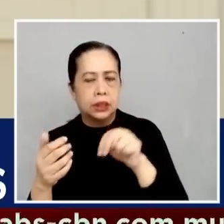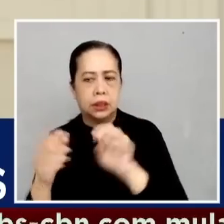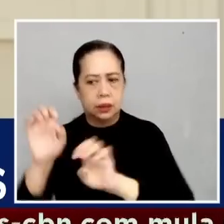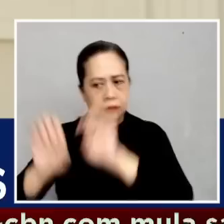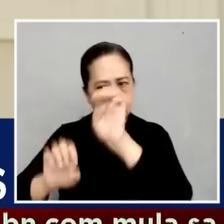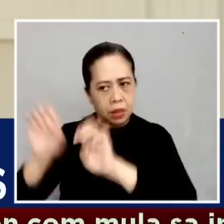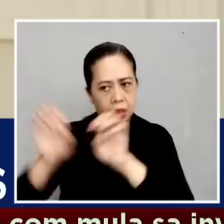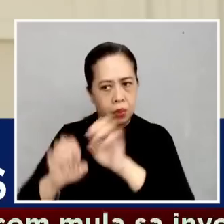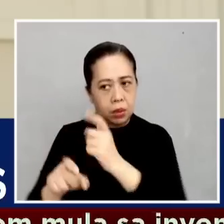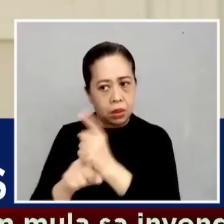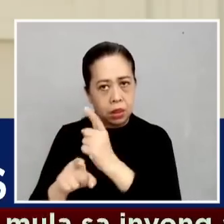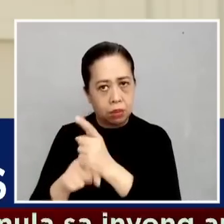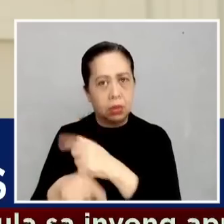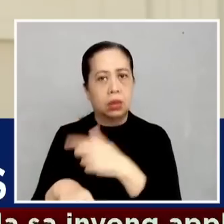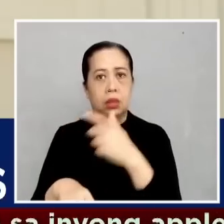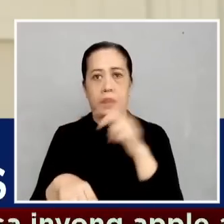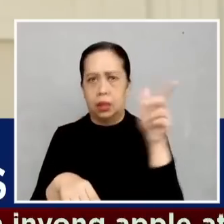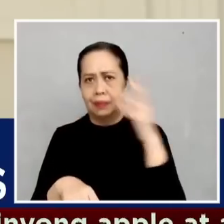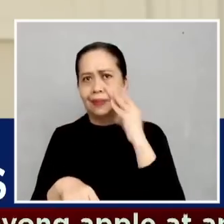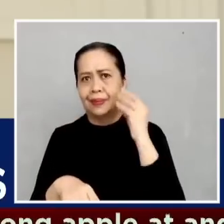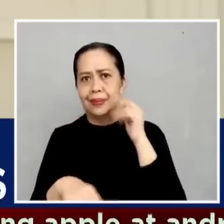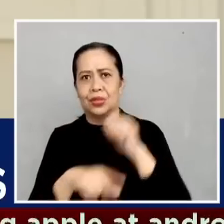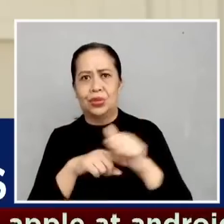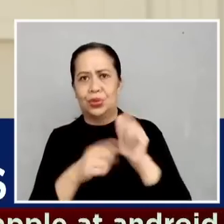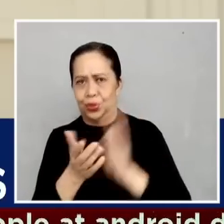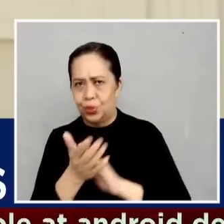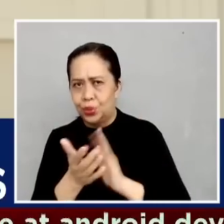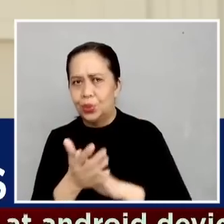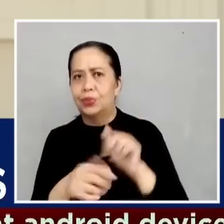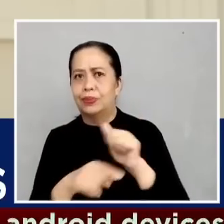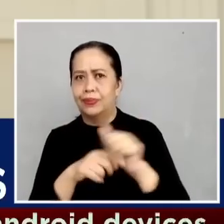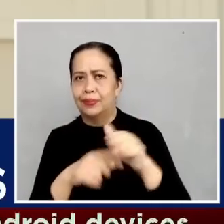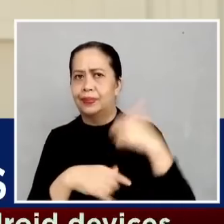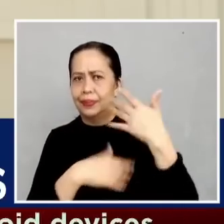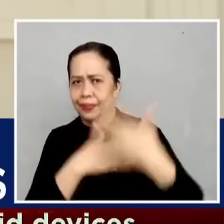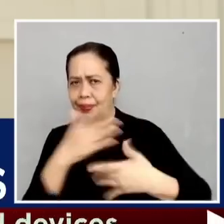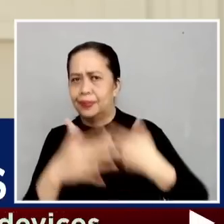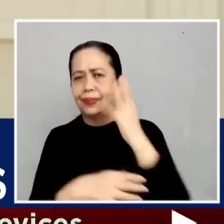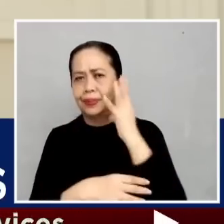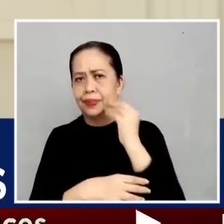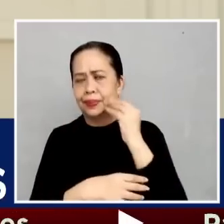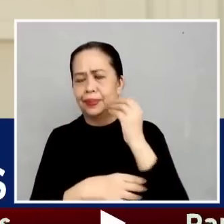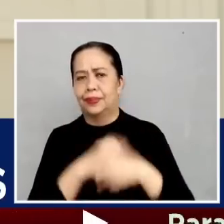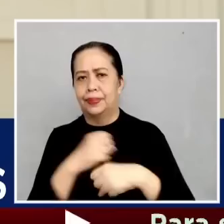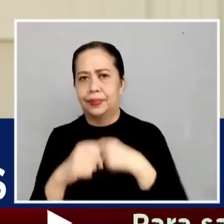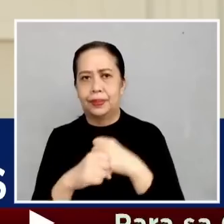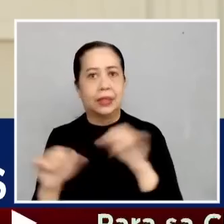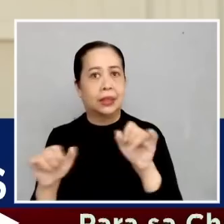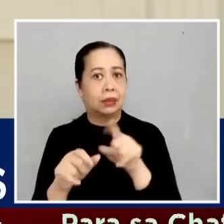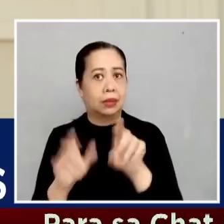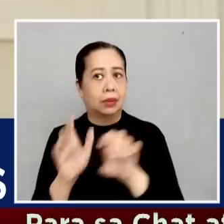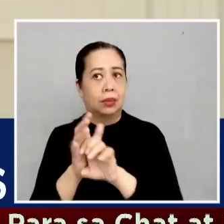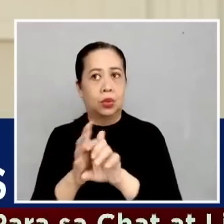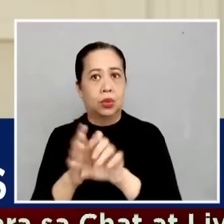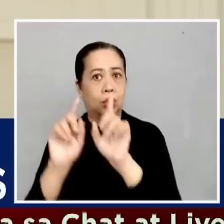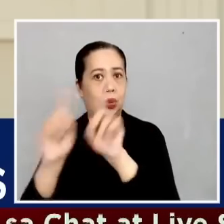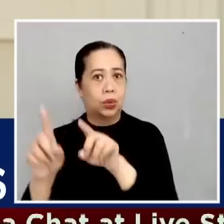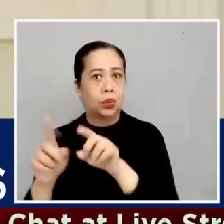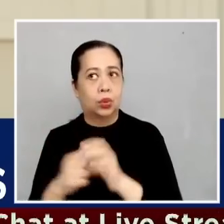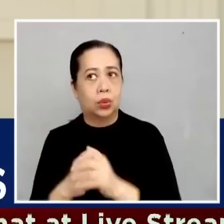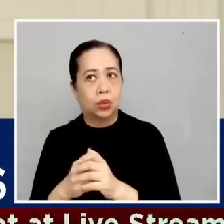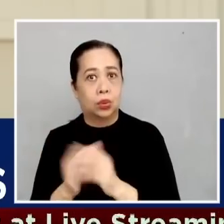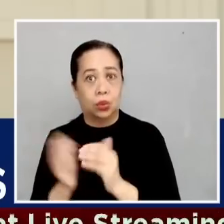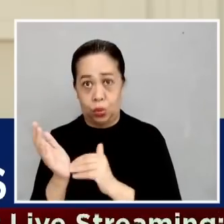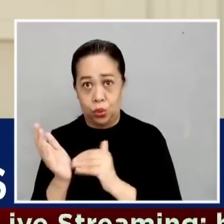It's what they're trained to do in school. It's what they're trained to do through years of experience. Just like you would go to a doctor